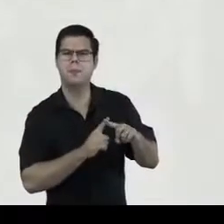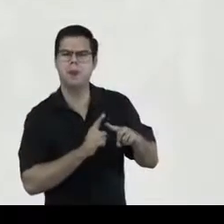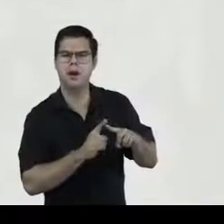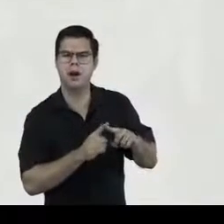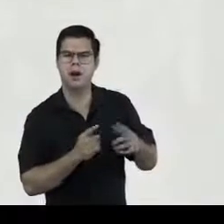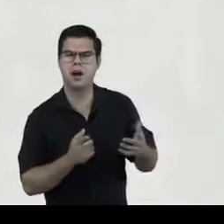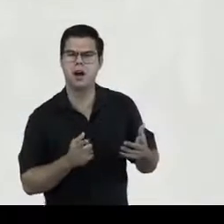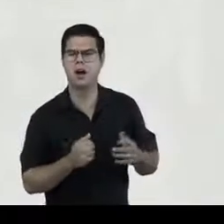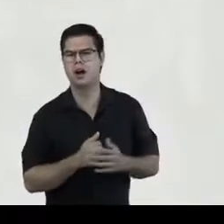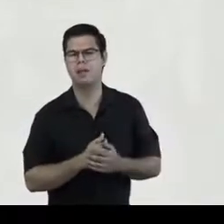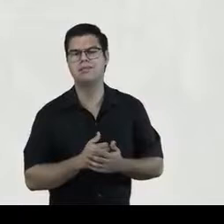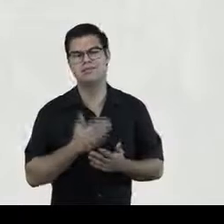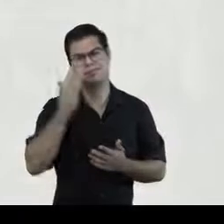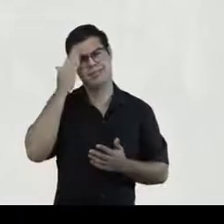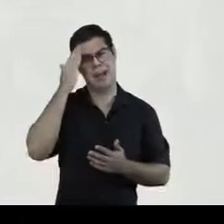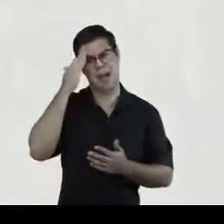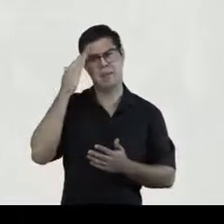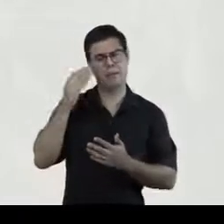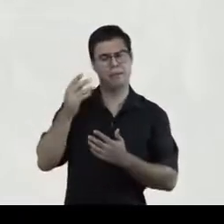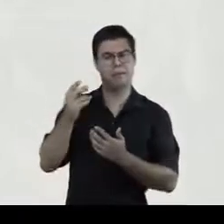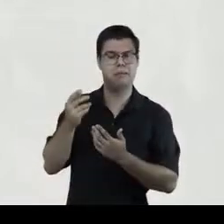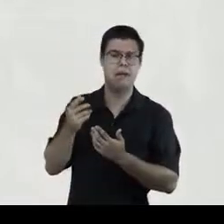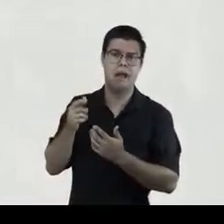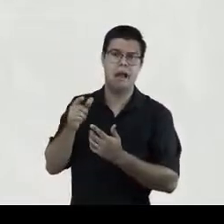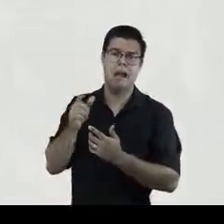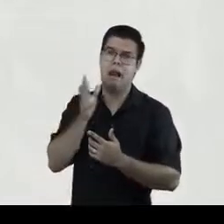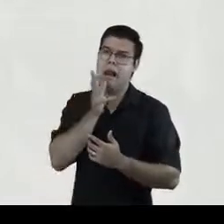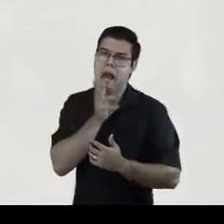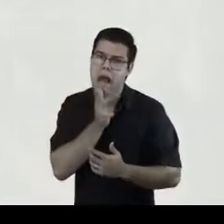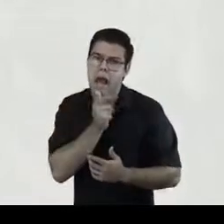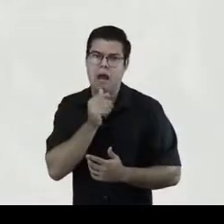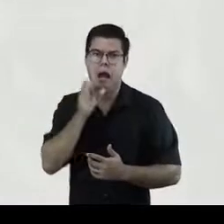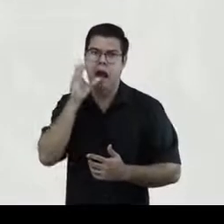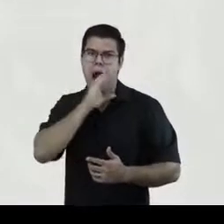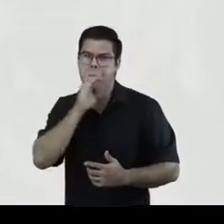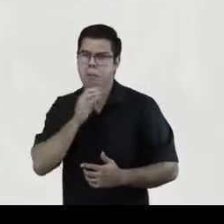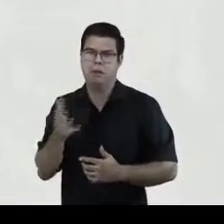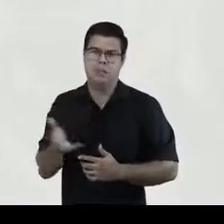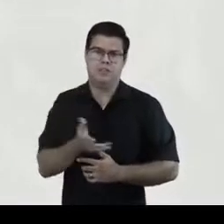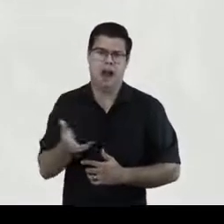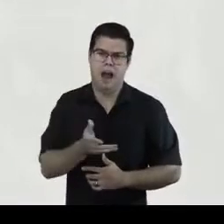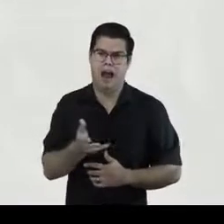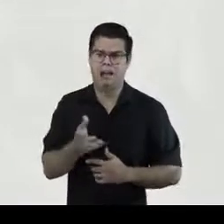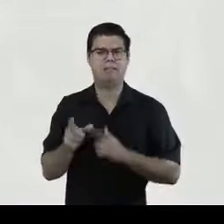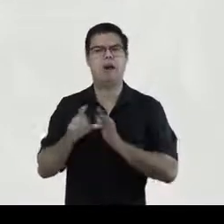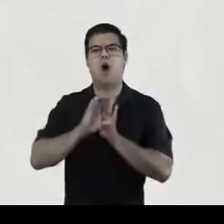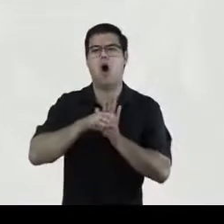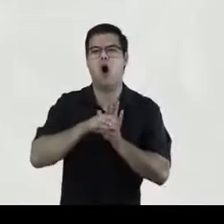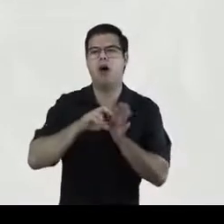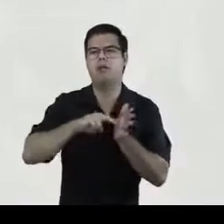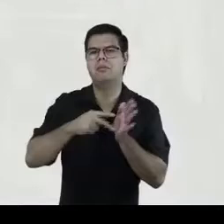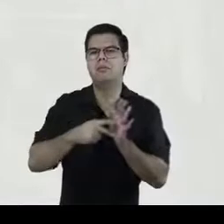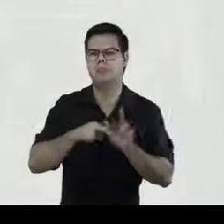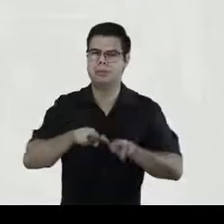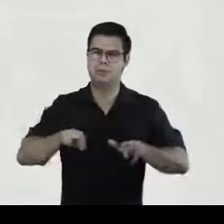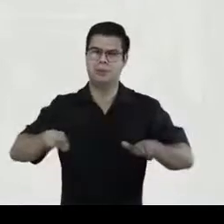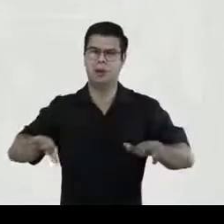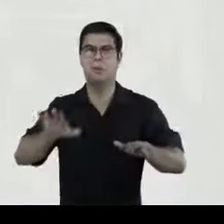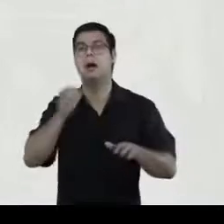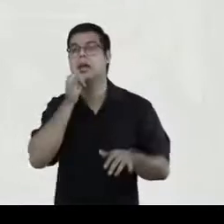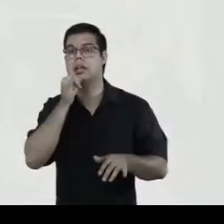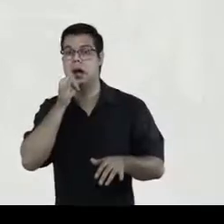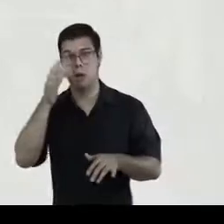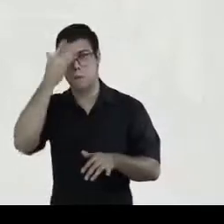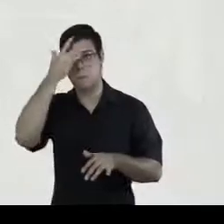für einen geübten Anwender, der das nicht zum ersten Mal macht, würde ich davon ausgehen, dass man wenigstens zehn